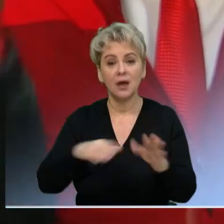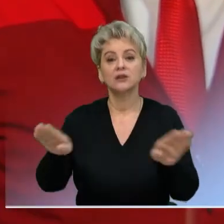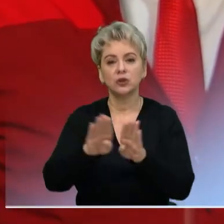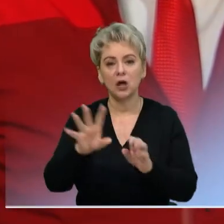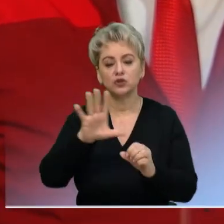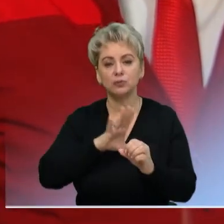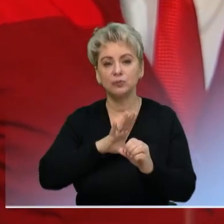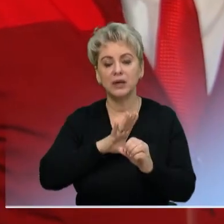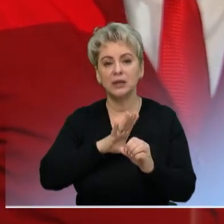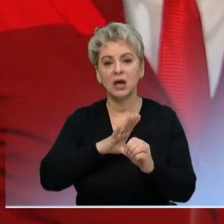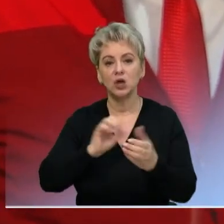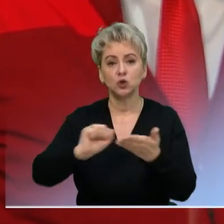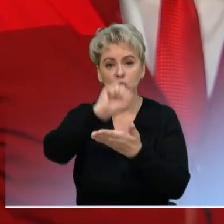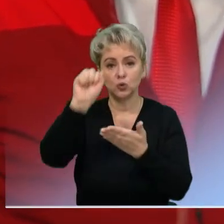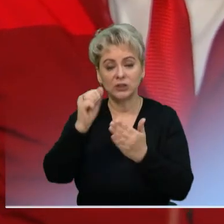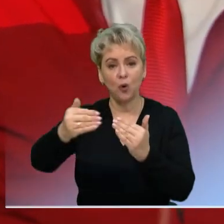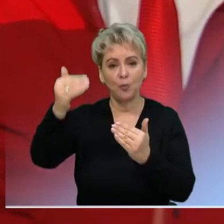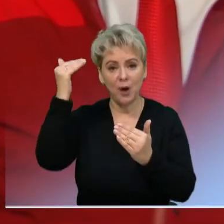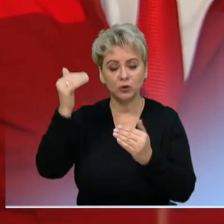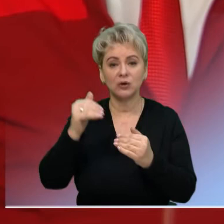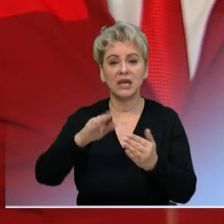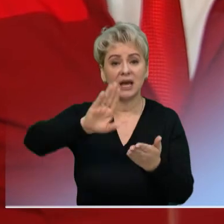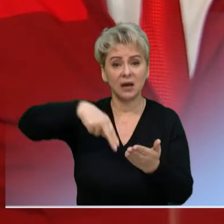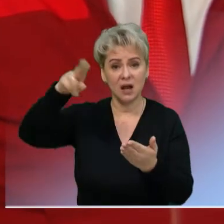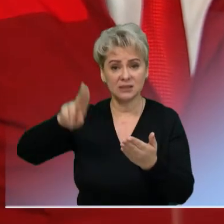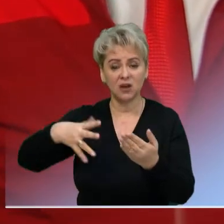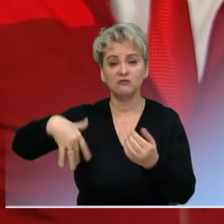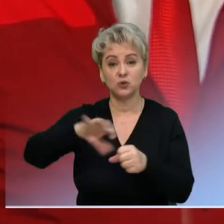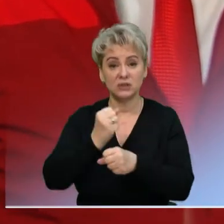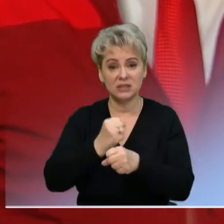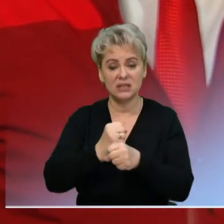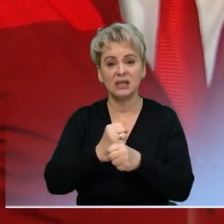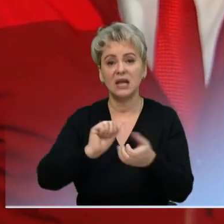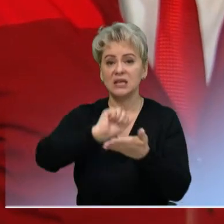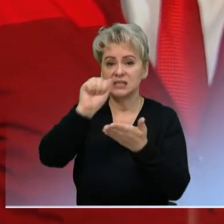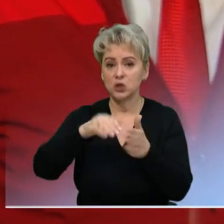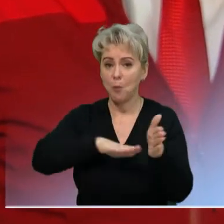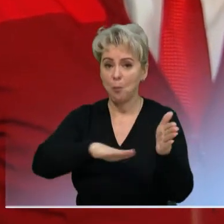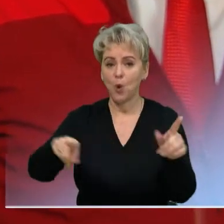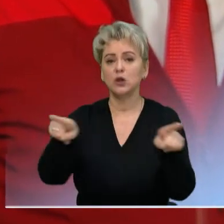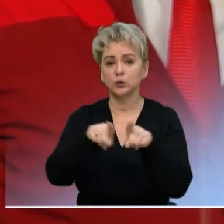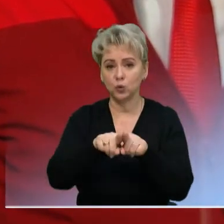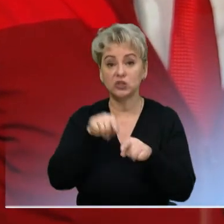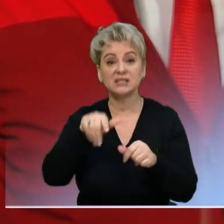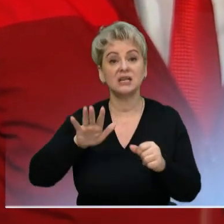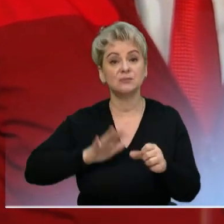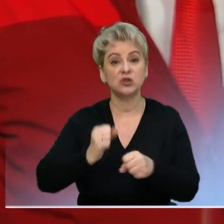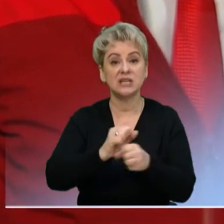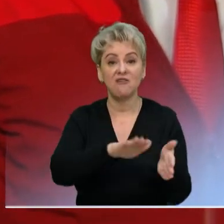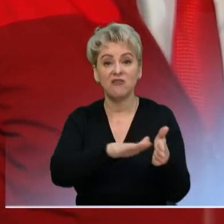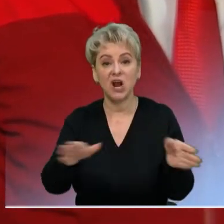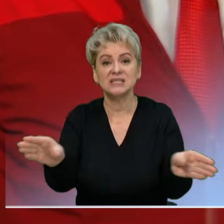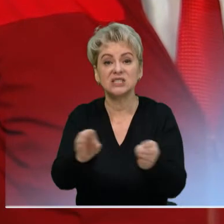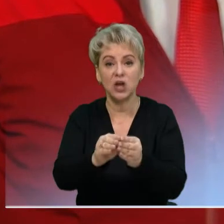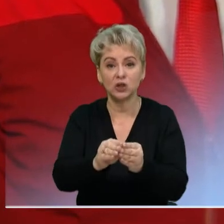Также было выполнено штукатурение потолка окраско-гнусенной краской. И заделка пола тоже. Здесь пришлось сделать выравнивающую